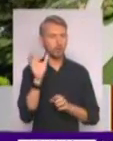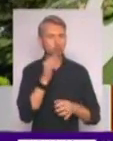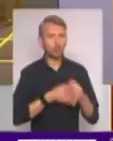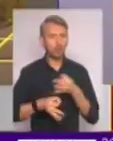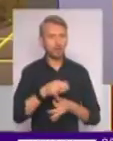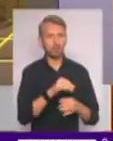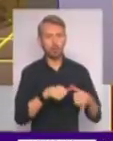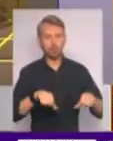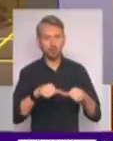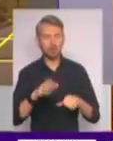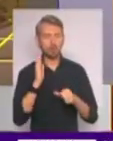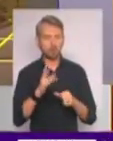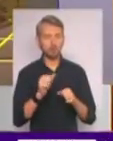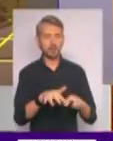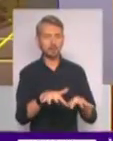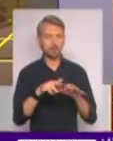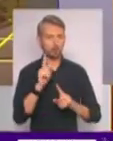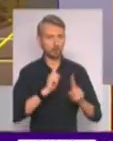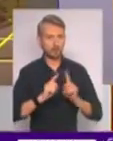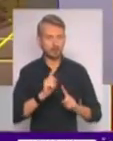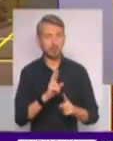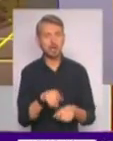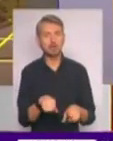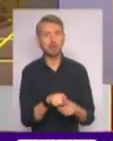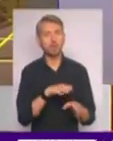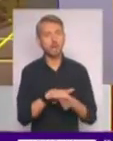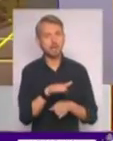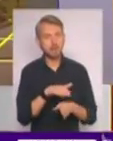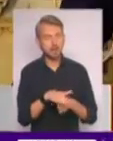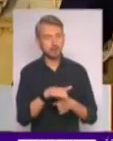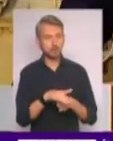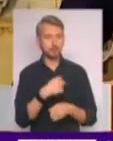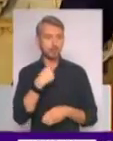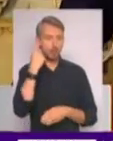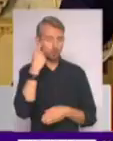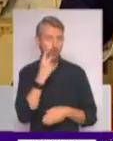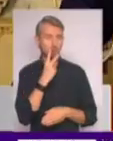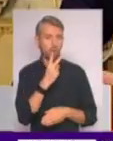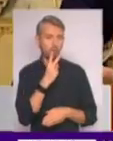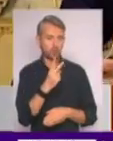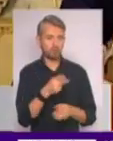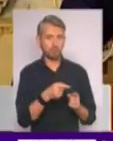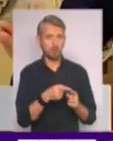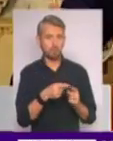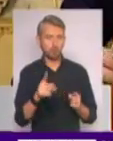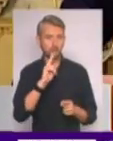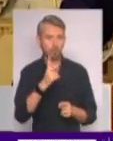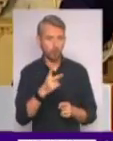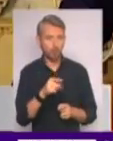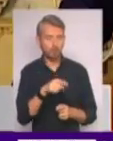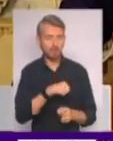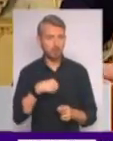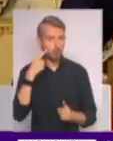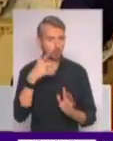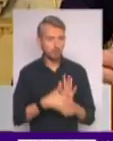на сесійне засідання. Як таку реалізацію, я думаю, що ми побачимо протягом там 2 років. Ви самі розумієте,